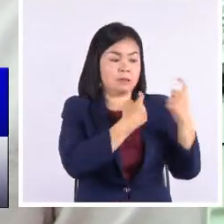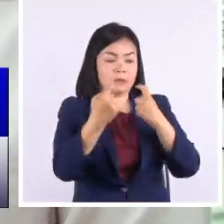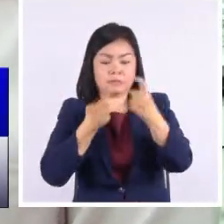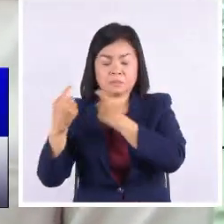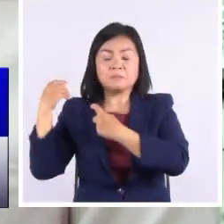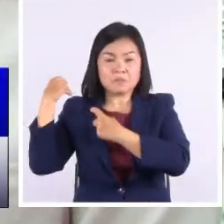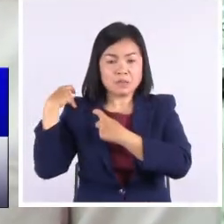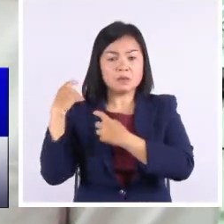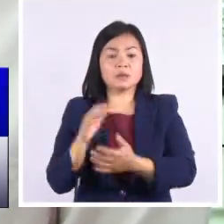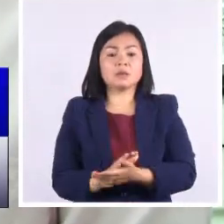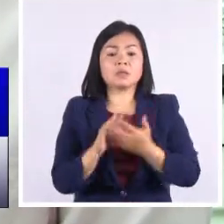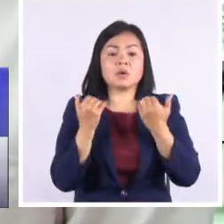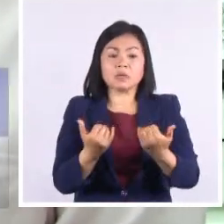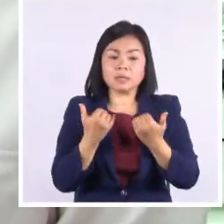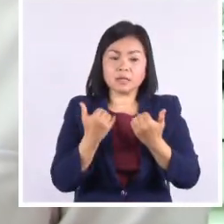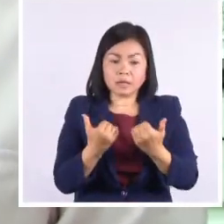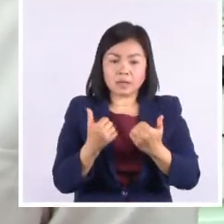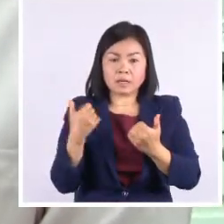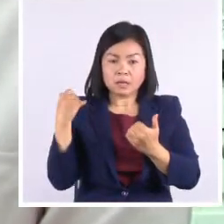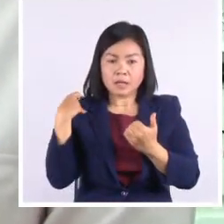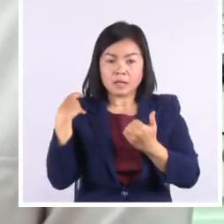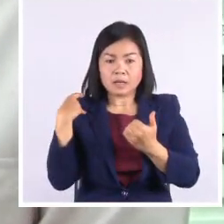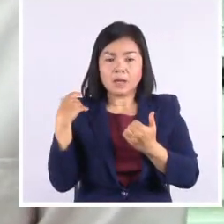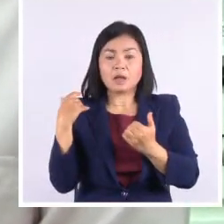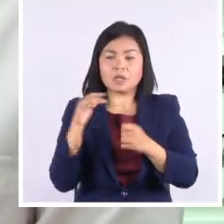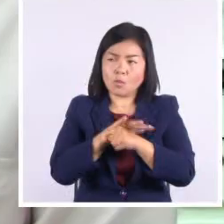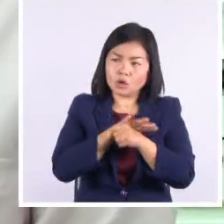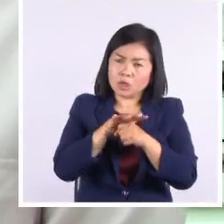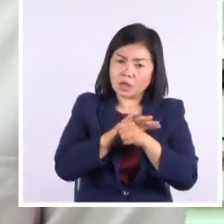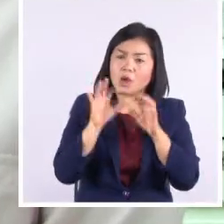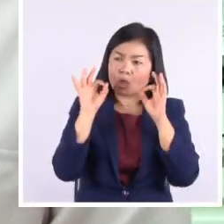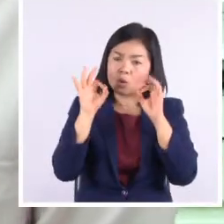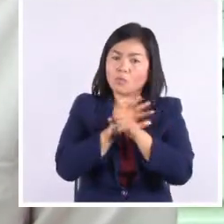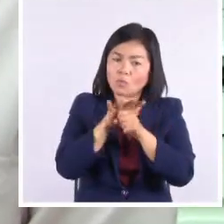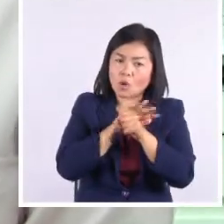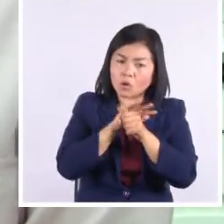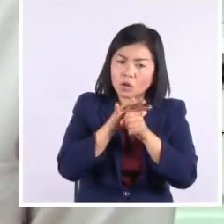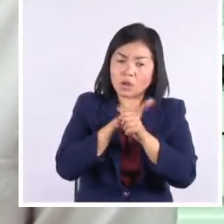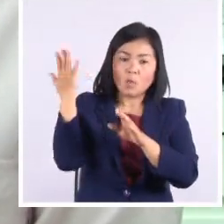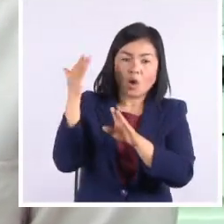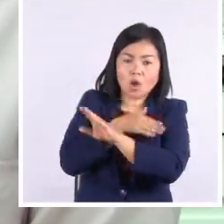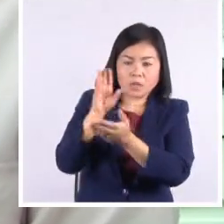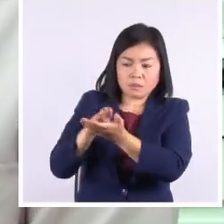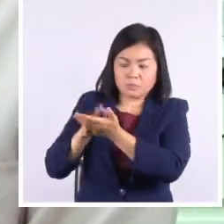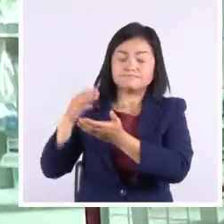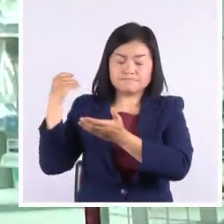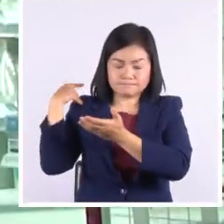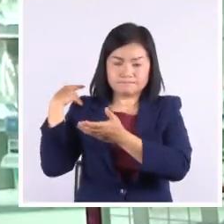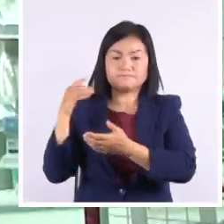แต่ก็ตอนตอนตอนช่วงนี้ยังยังไม่ค่อยขาดเท่าไหร่เพราะมันยังมีสต๊อกก่อนหน้านั้น